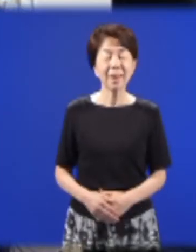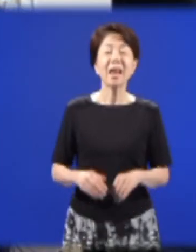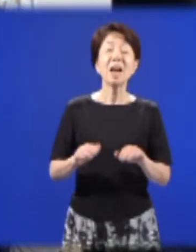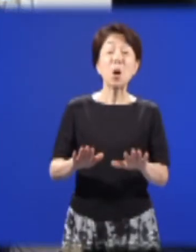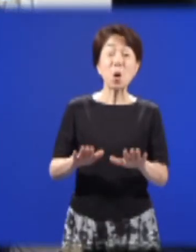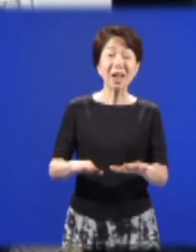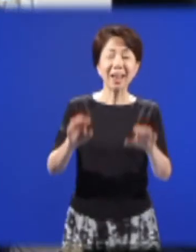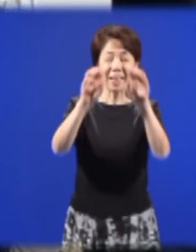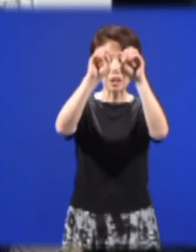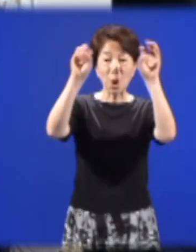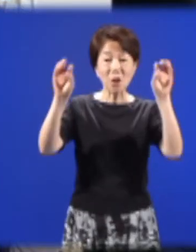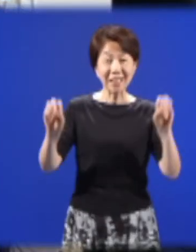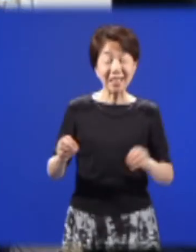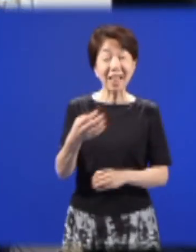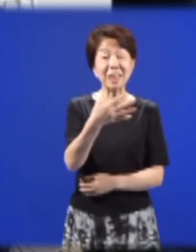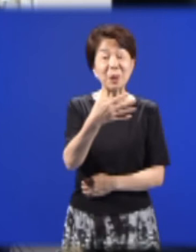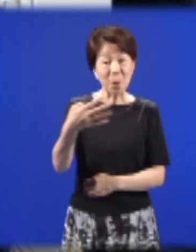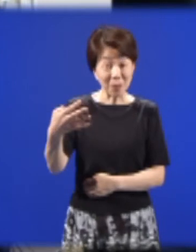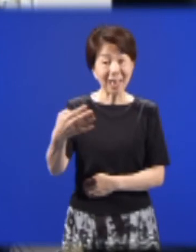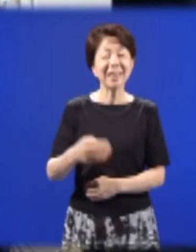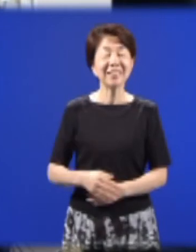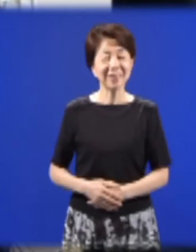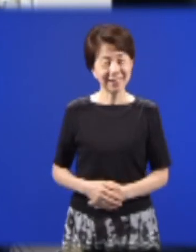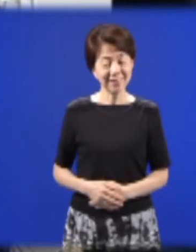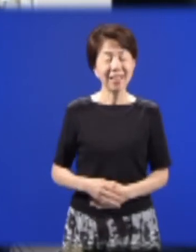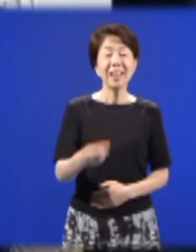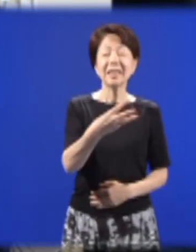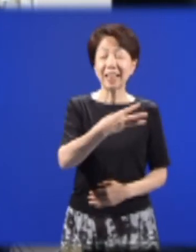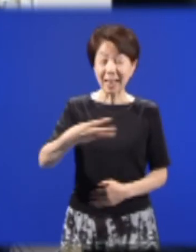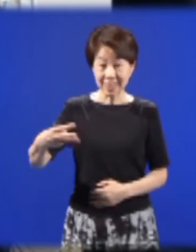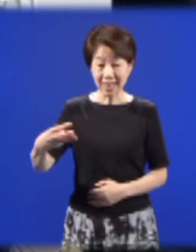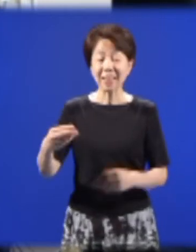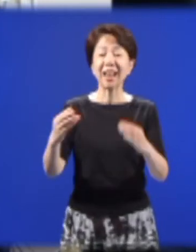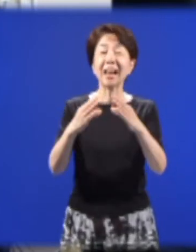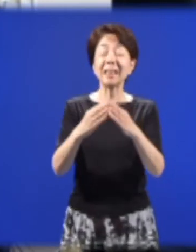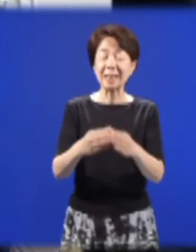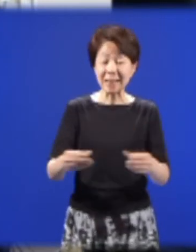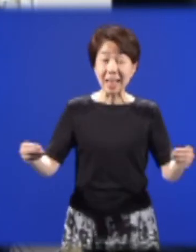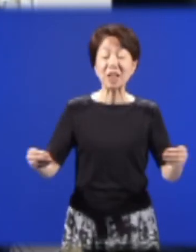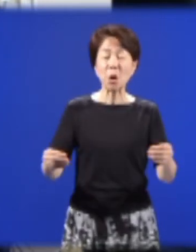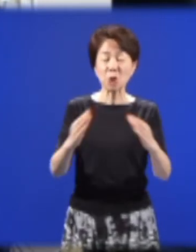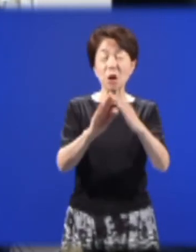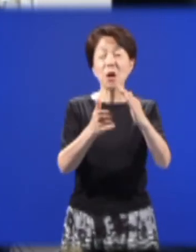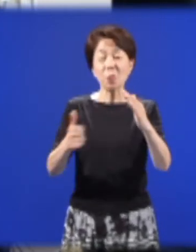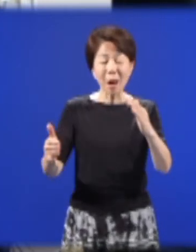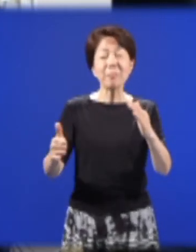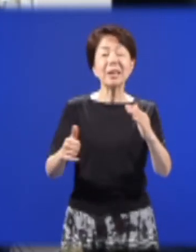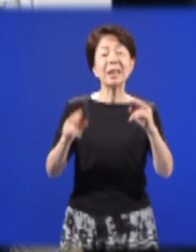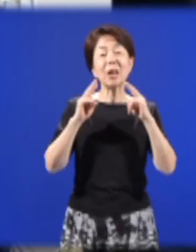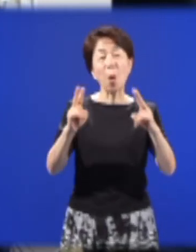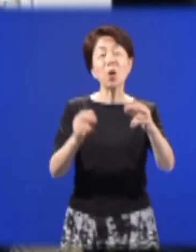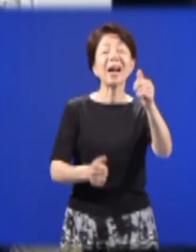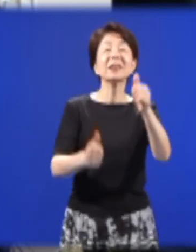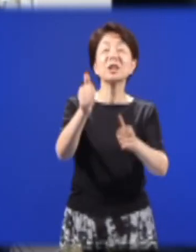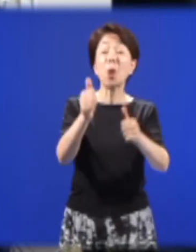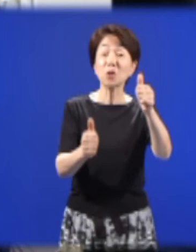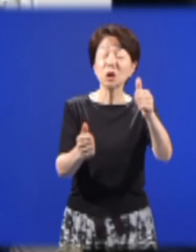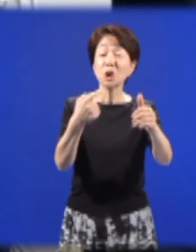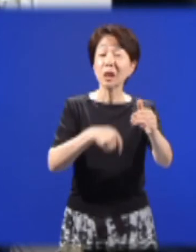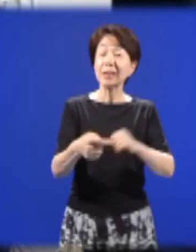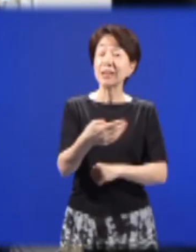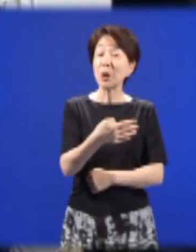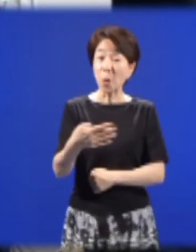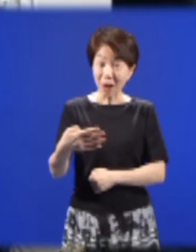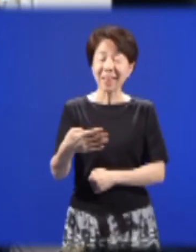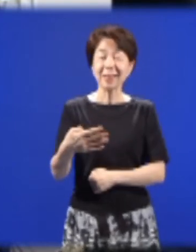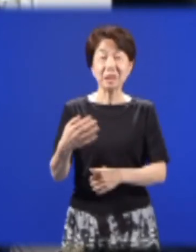今回のきらり四日市人は第3回全国ファミリー音楽コンクール in 四日市でグランプリ